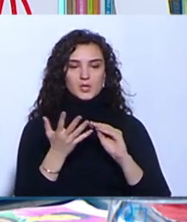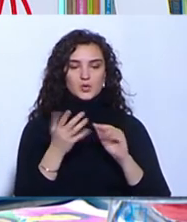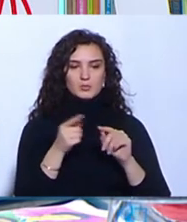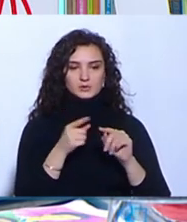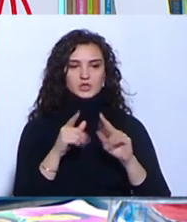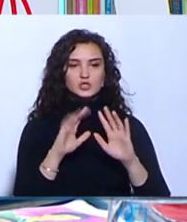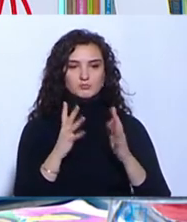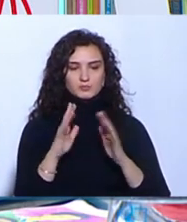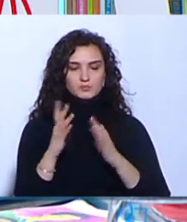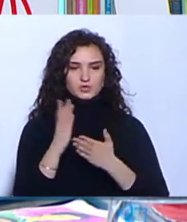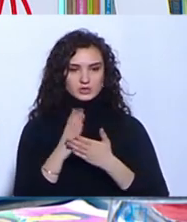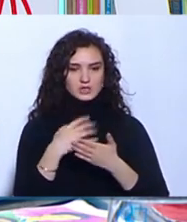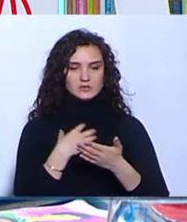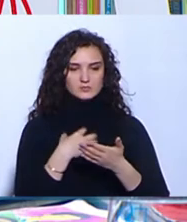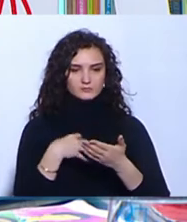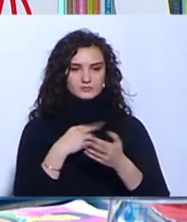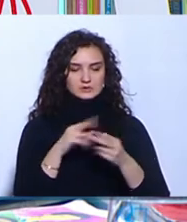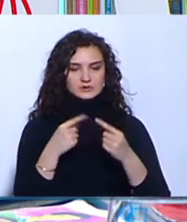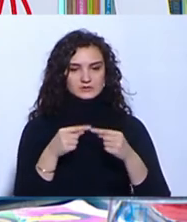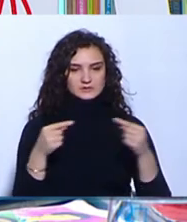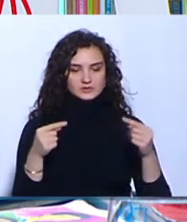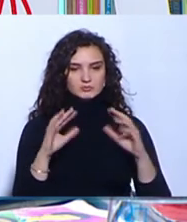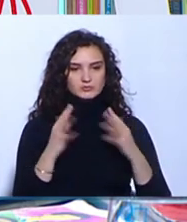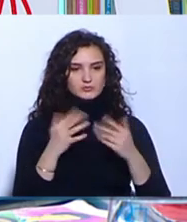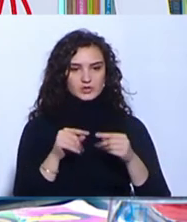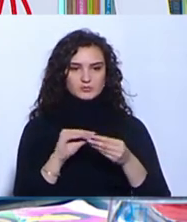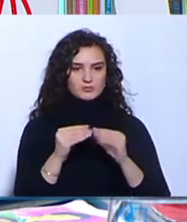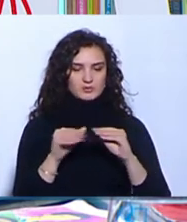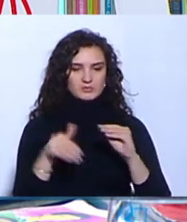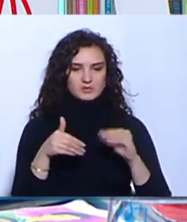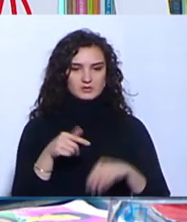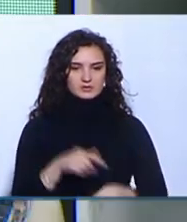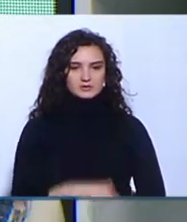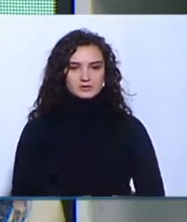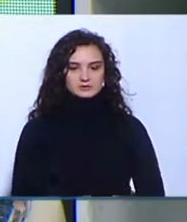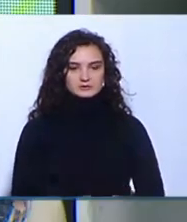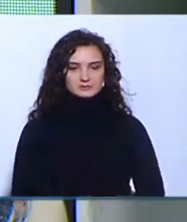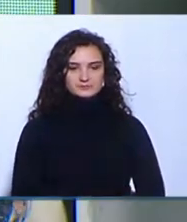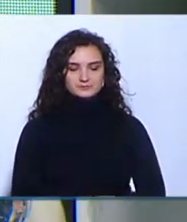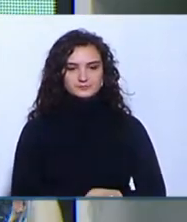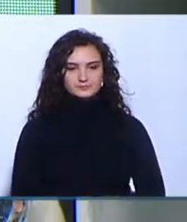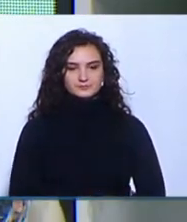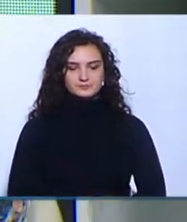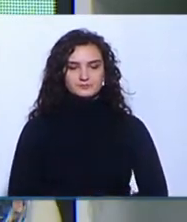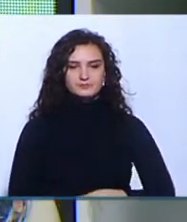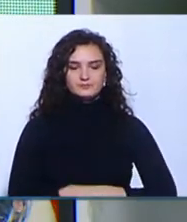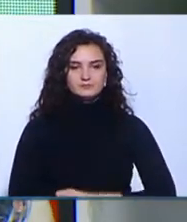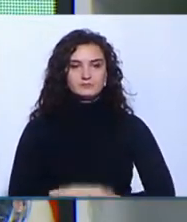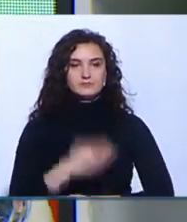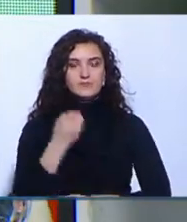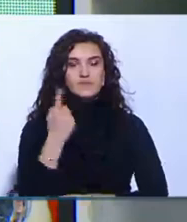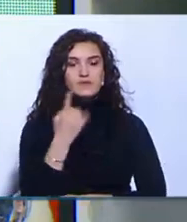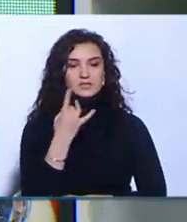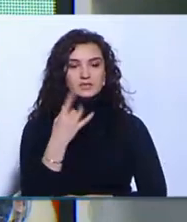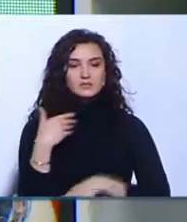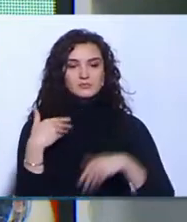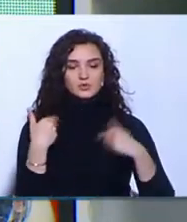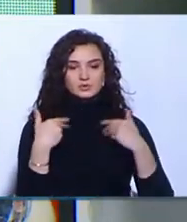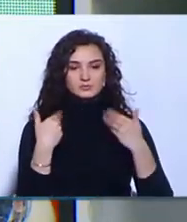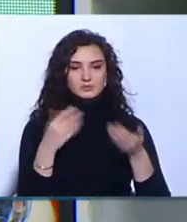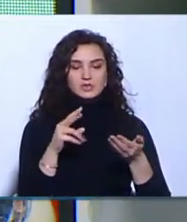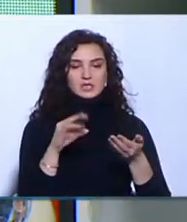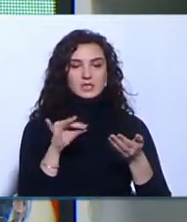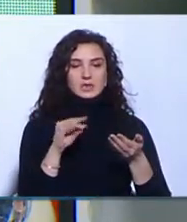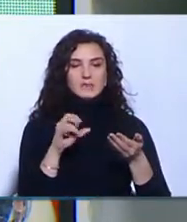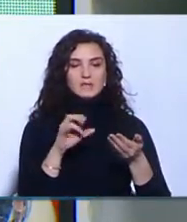რომელთა შემთხვევაშიც არის აქტუალური და სხვა დანარჩენ შემთხვევაში არ არის ეს პრობლემა აქტუალური? კიდევ ერთხელ მოგესალმებით. ლიმფედემა